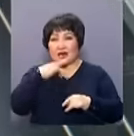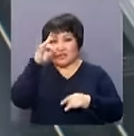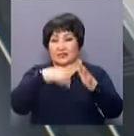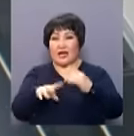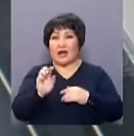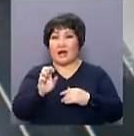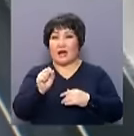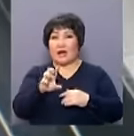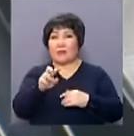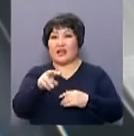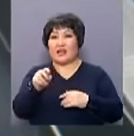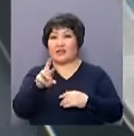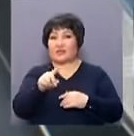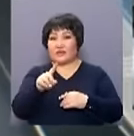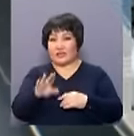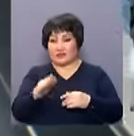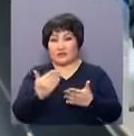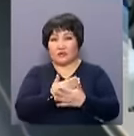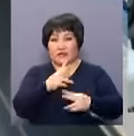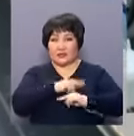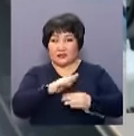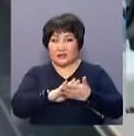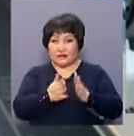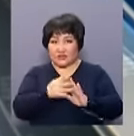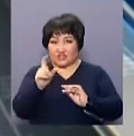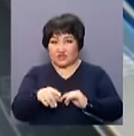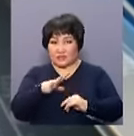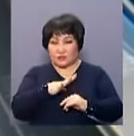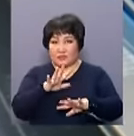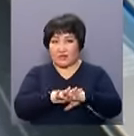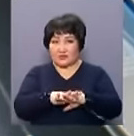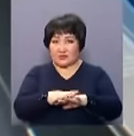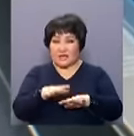жаңа сыбайласы деп танылған болатын. Ол Быта банкінде тоналған қаржының